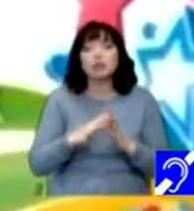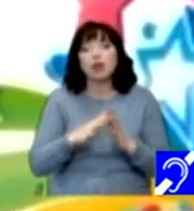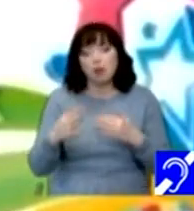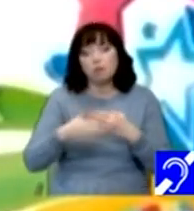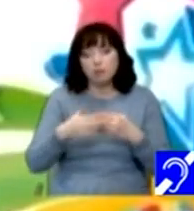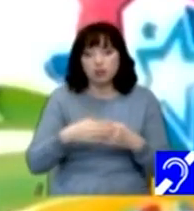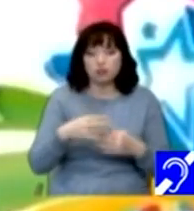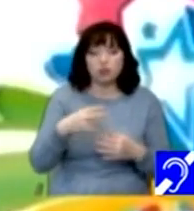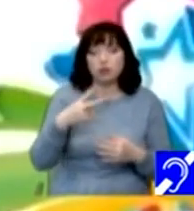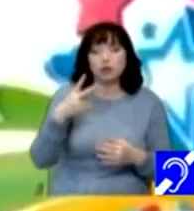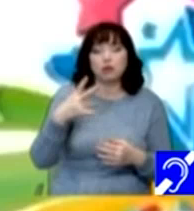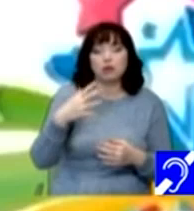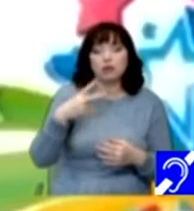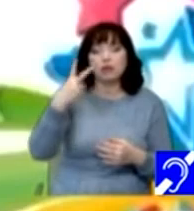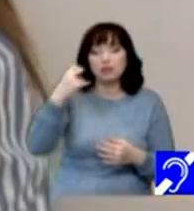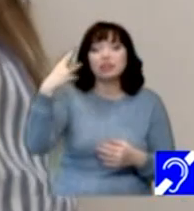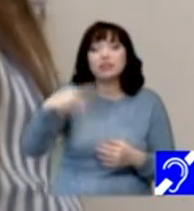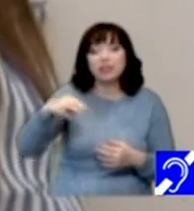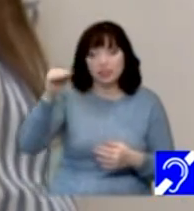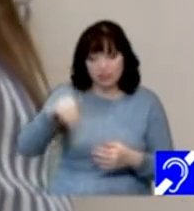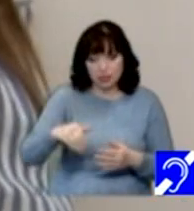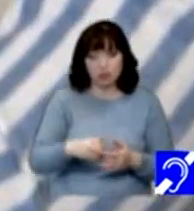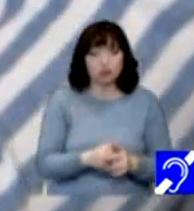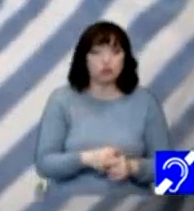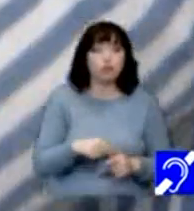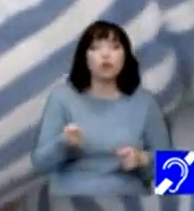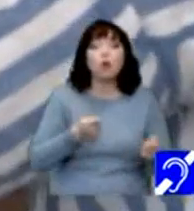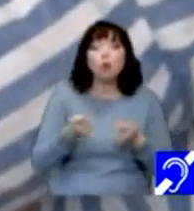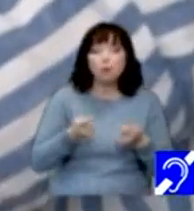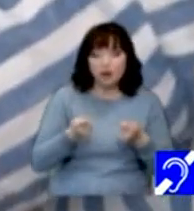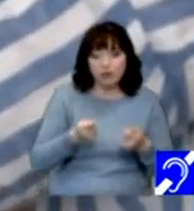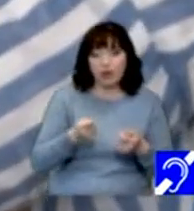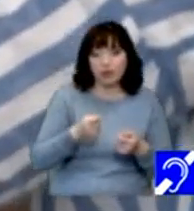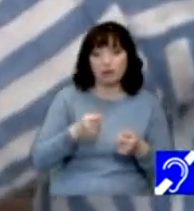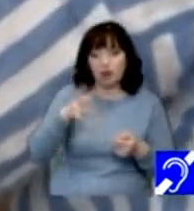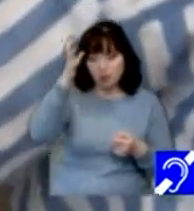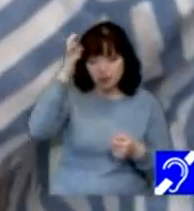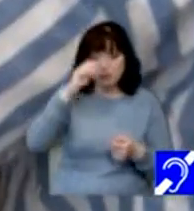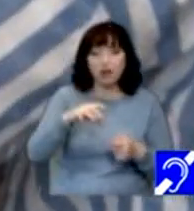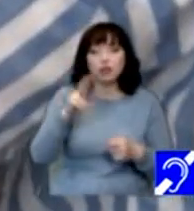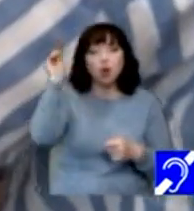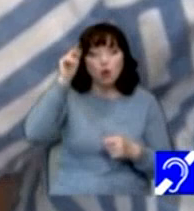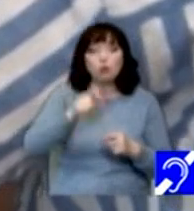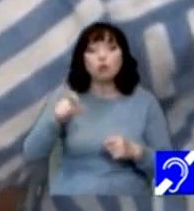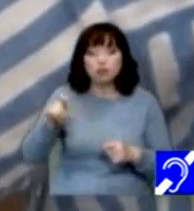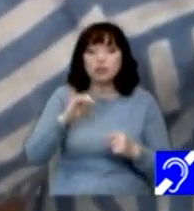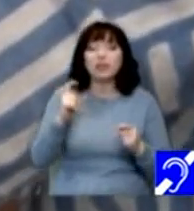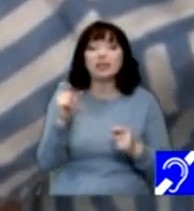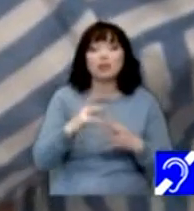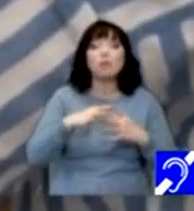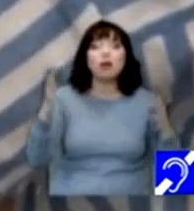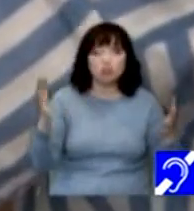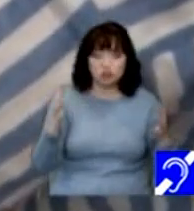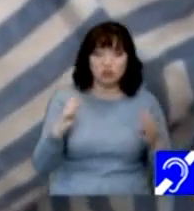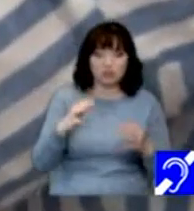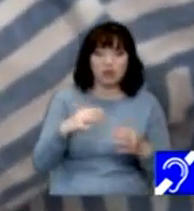10.000 de cadre didactice angajate. Direcția Educației Chișinău a anunțat că elevii din majoritatea instituțiilor preuniversitare